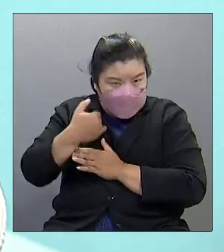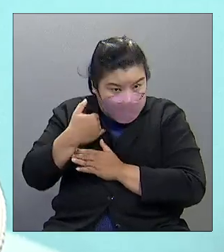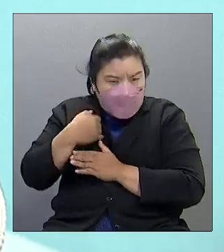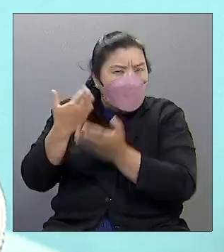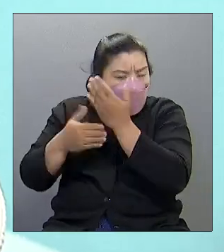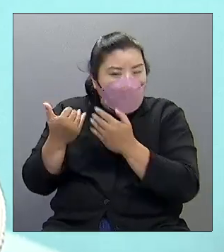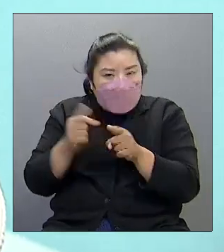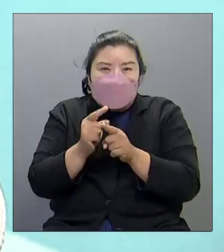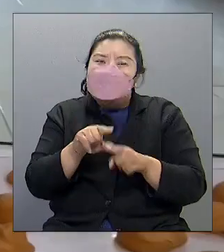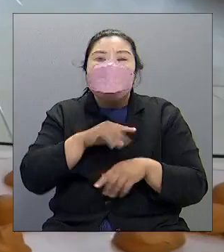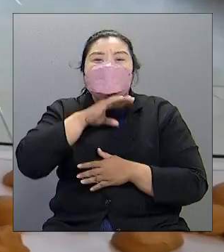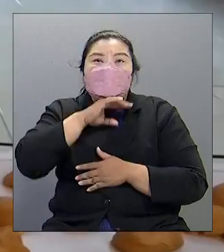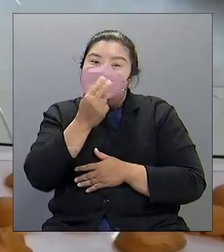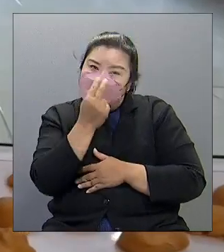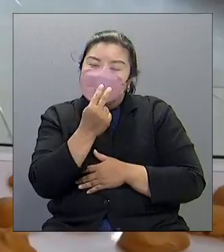ขนาดไหน ไปดูกเลยค่ะ